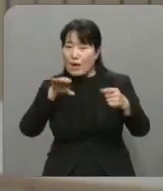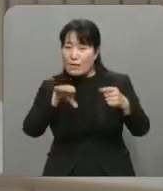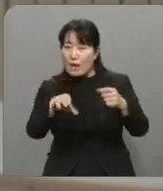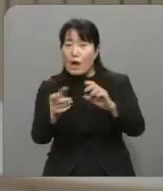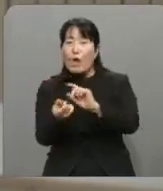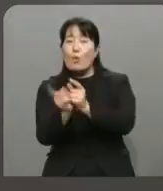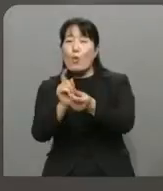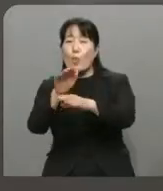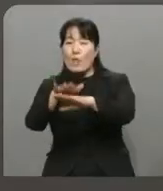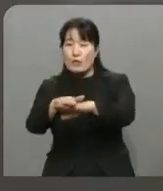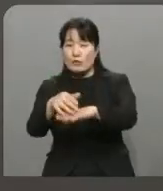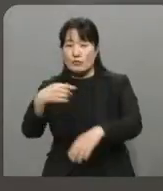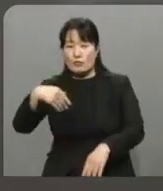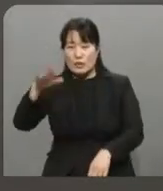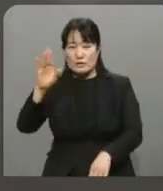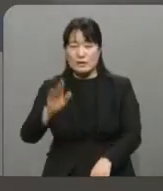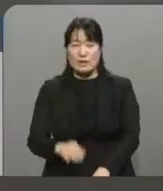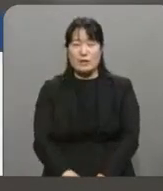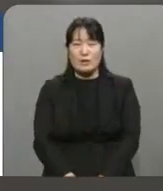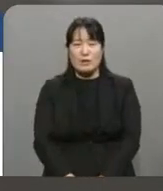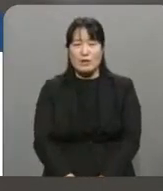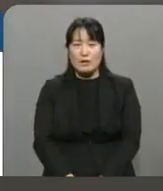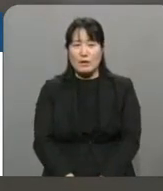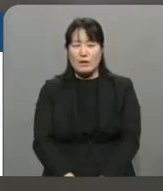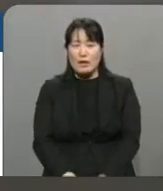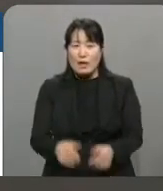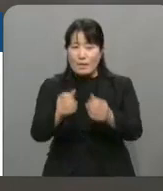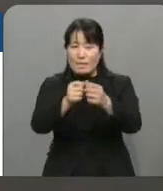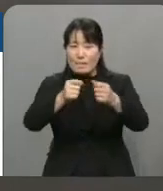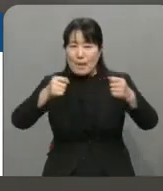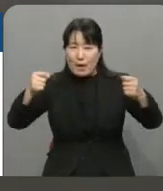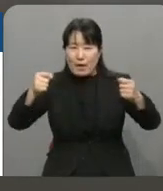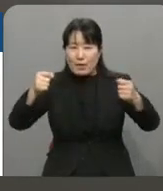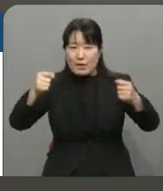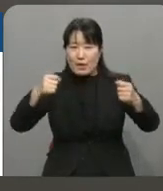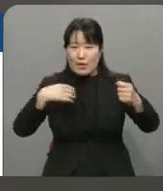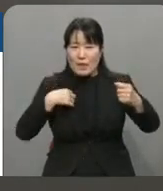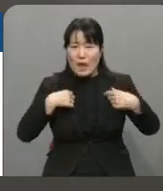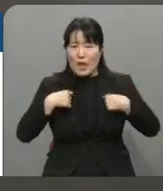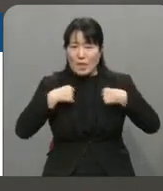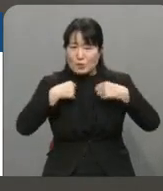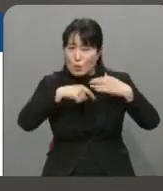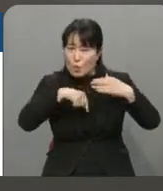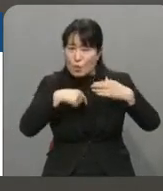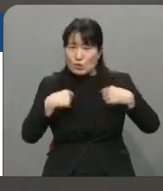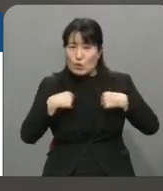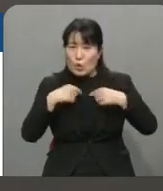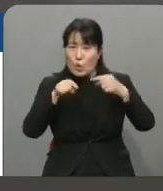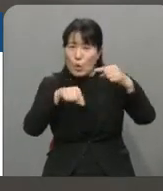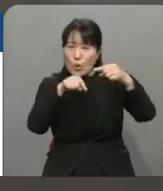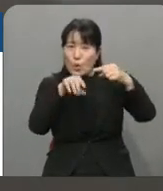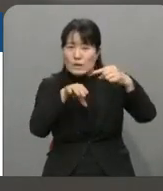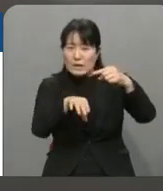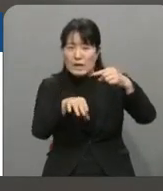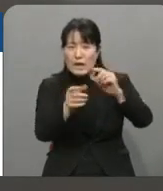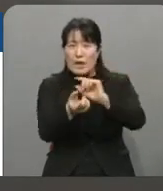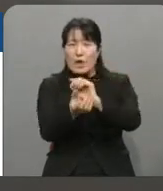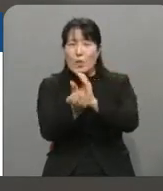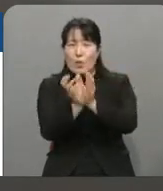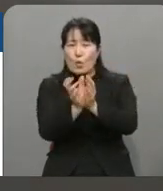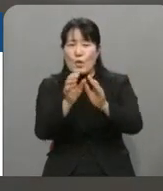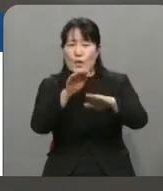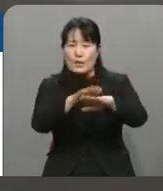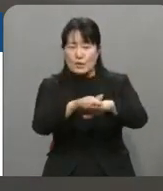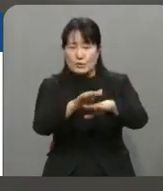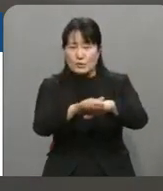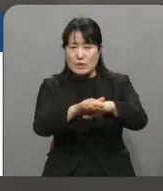갔습니다. 올라가서 휴게실을 잡다 보니까 제 속옷이랑 옷 사이에 장미꽃 하나가 이렇게 있더라고요. 그래서 꺼내